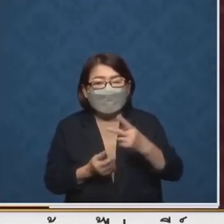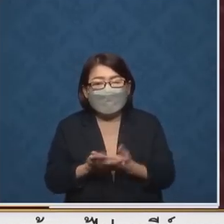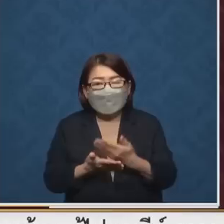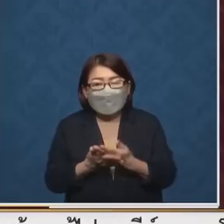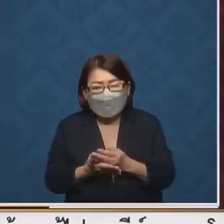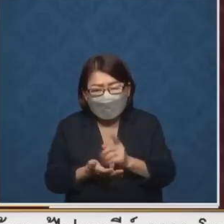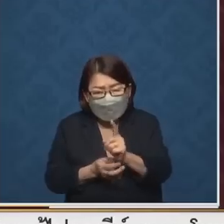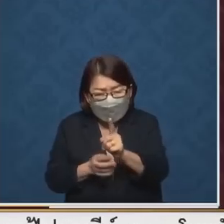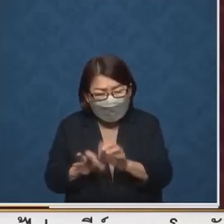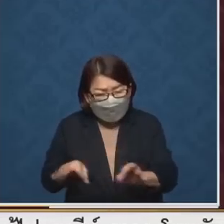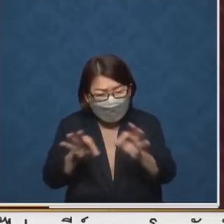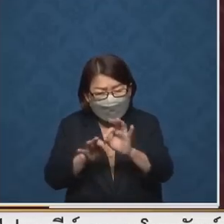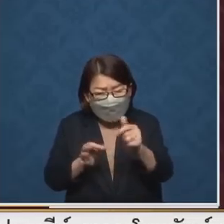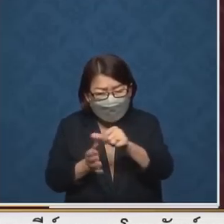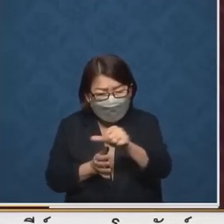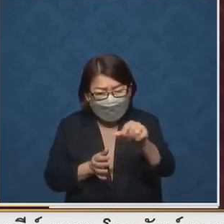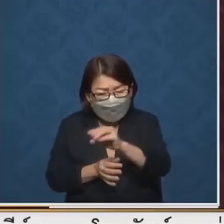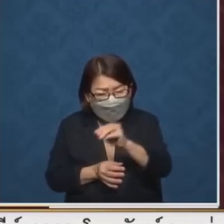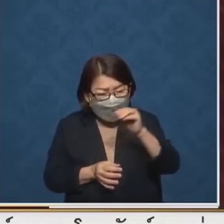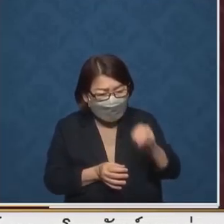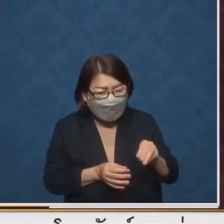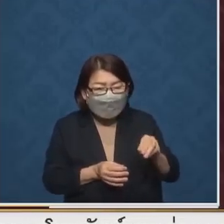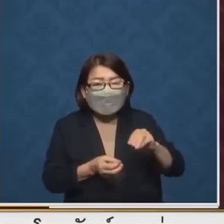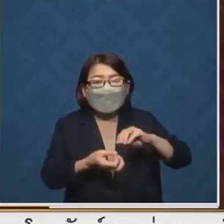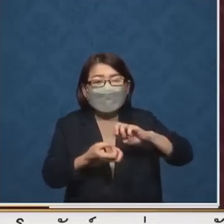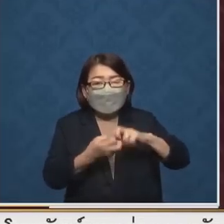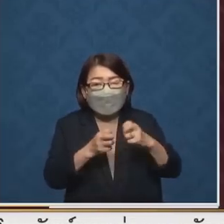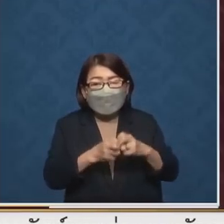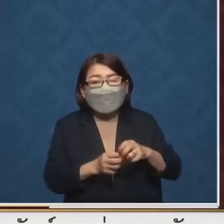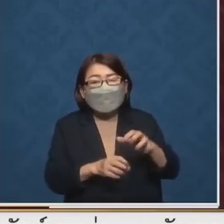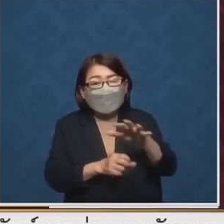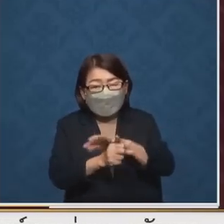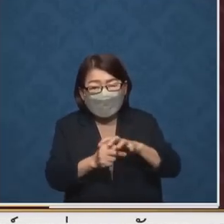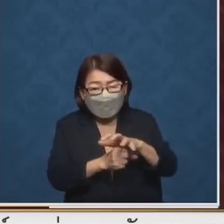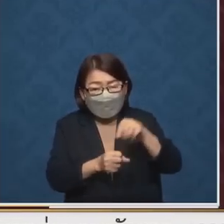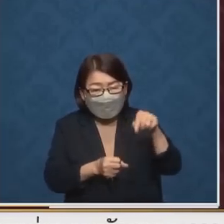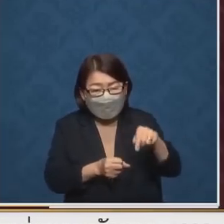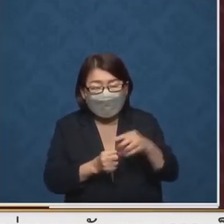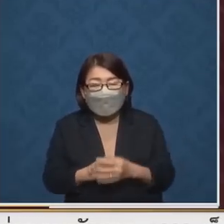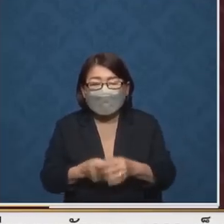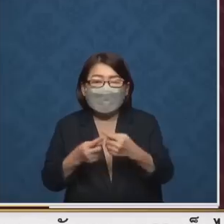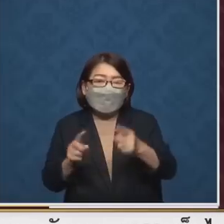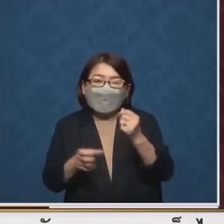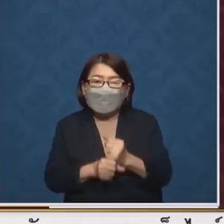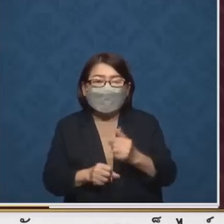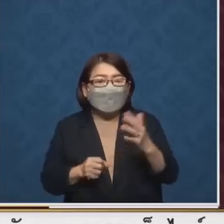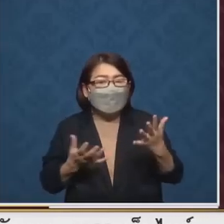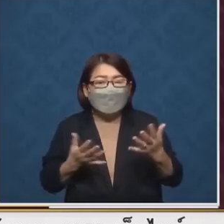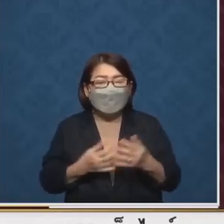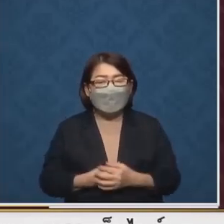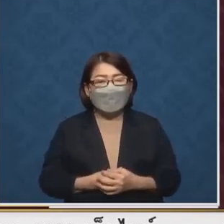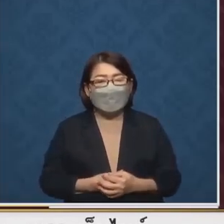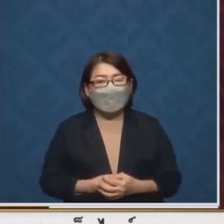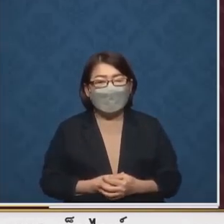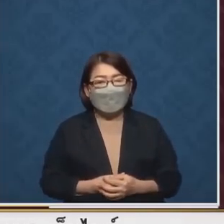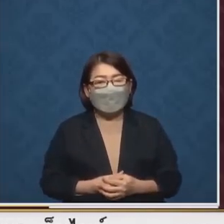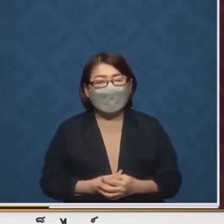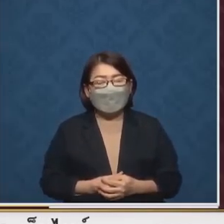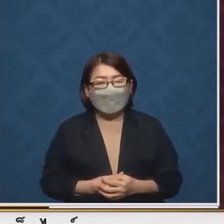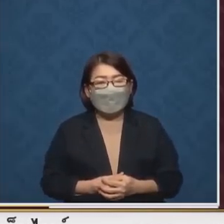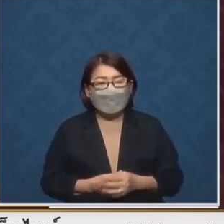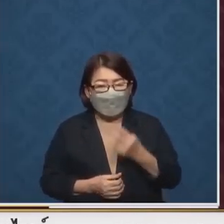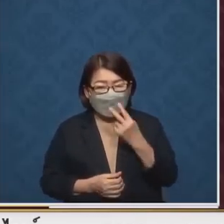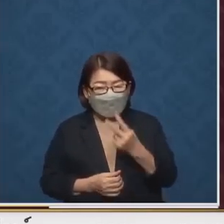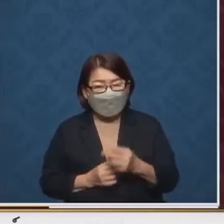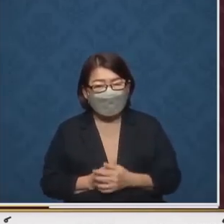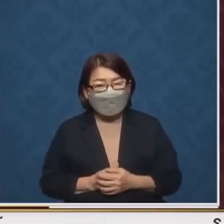ตัดทิ้งแล้เอาไปลงที่การแก้ปัญหาโวิดแต่เปล่าเลยนะครัรัฐบาลไม่ทำอะไรทั้งส้นตรงนี้ท่านไปดู